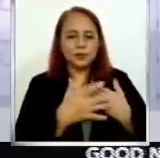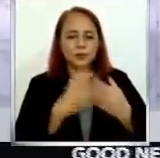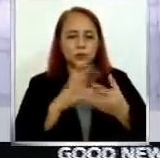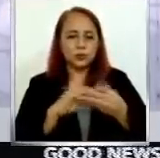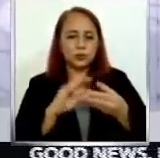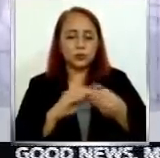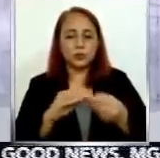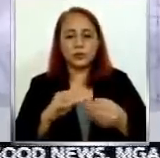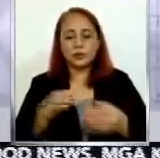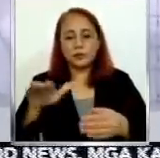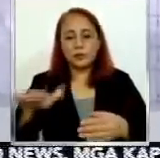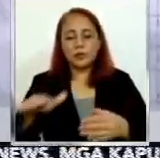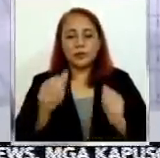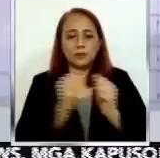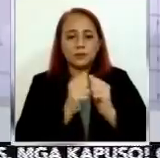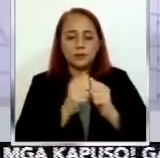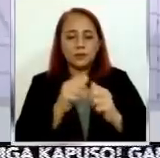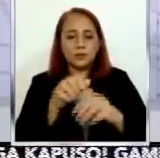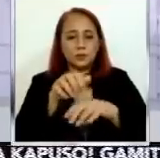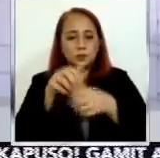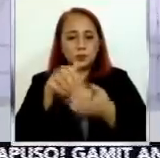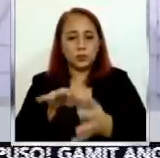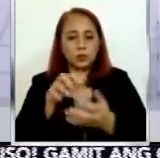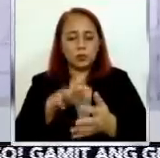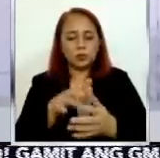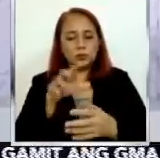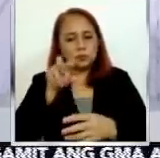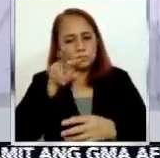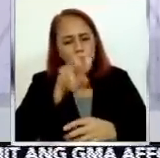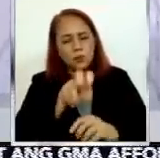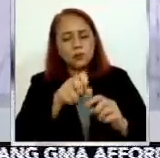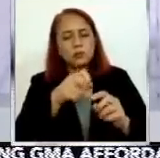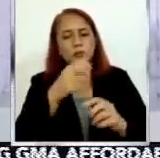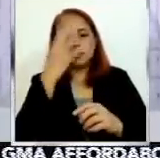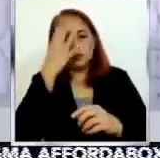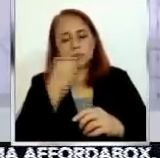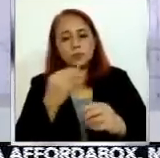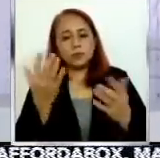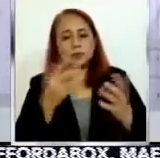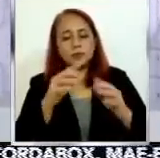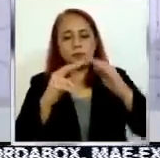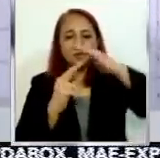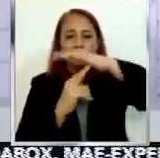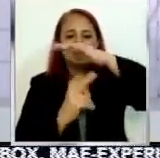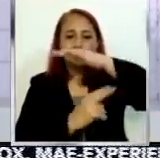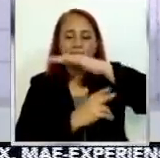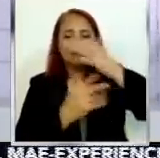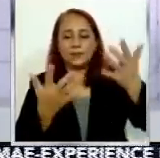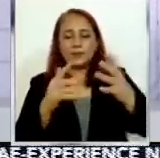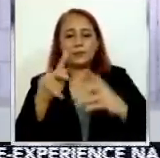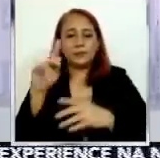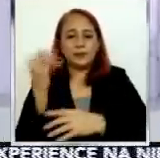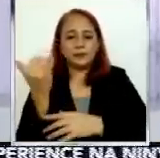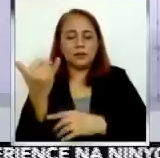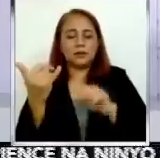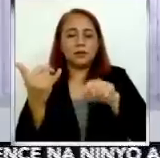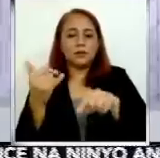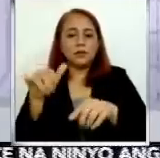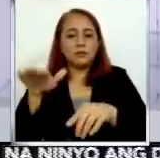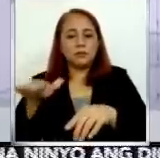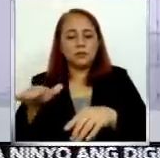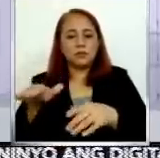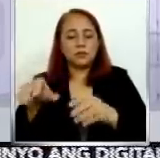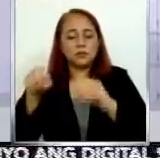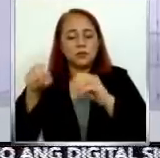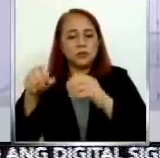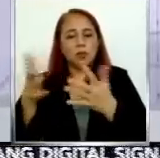kanyang aso na nakuha ng natutulog sa isang footbridge sa Pasay. Nawalan daw na matutuluyan ang bata at ang kanyang ina. At